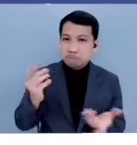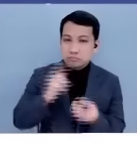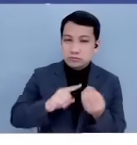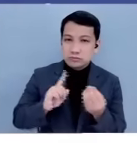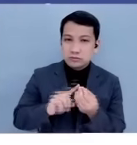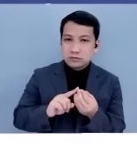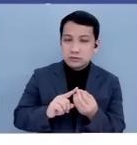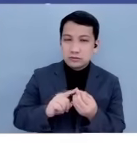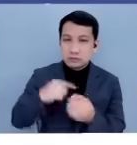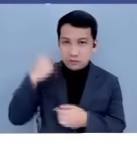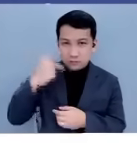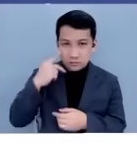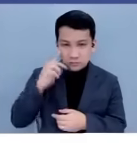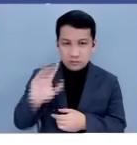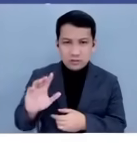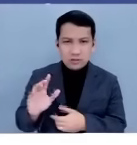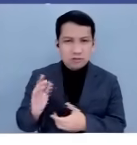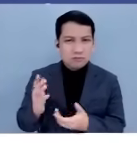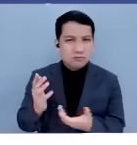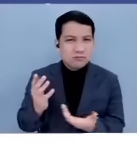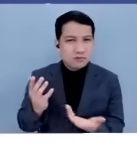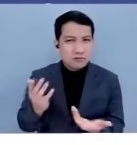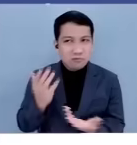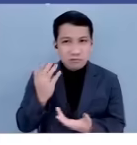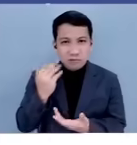political. Kasi ano eh,